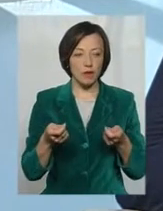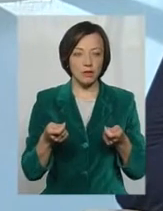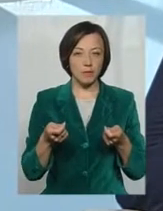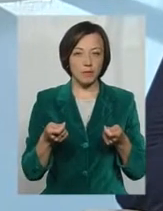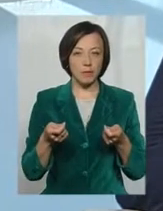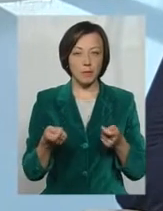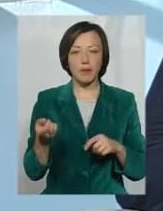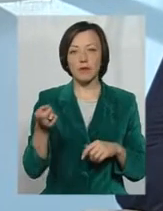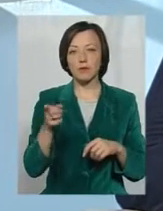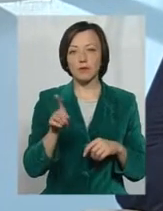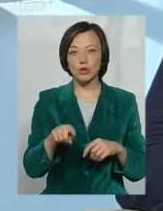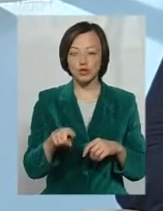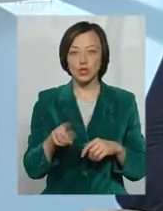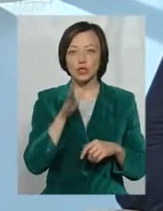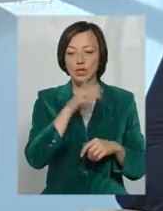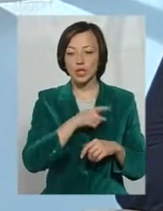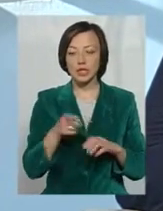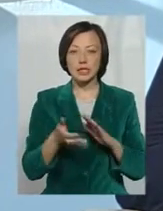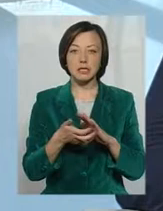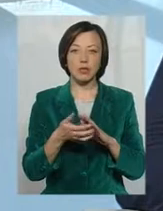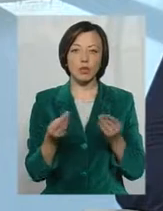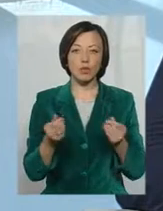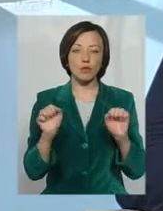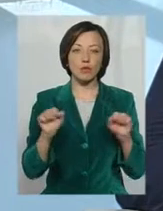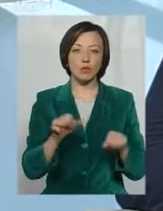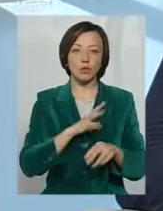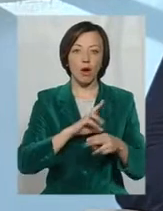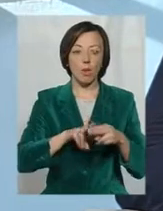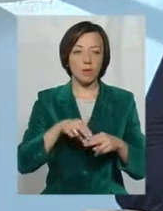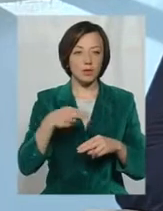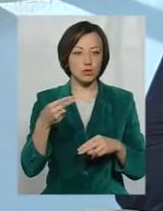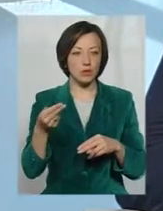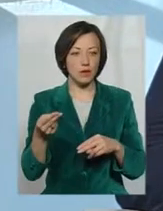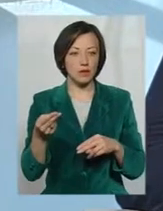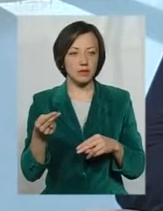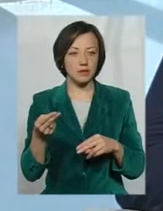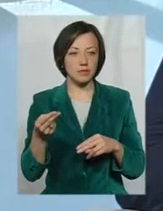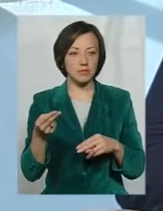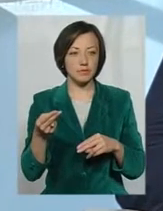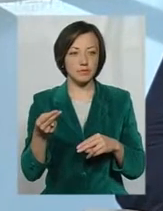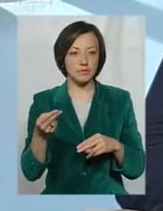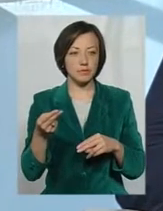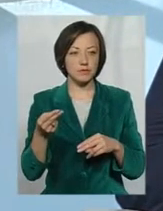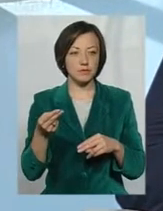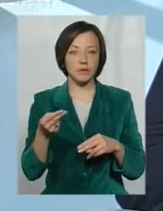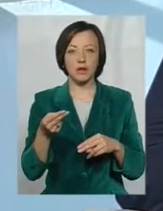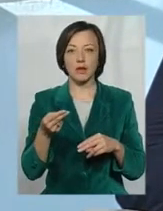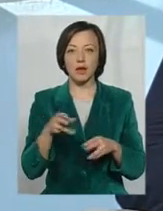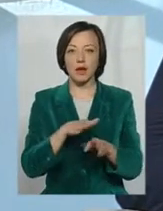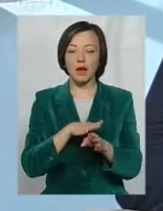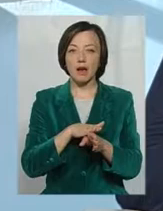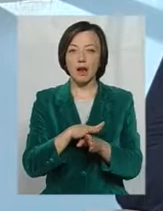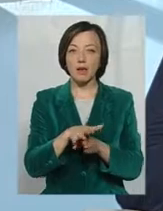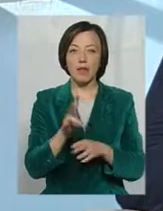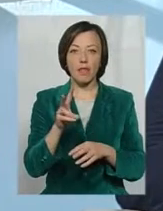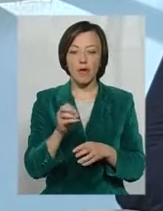час нестаток коштів може бути компенсований саме завдяки реалізації непрофільних активів, які